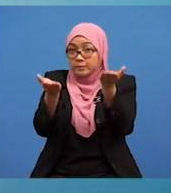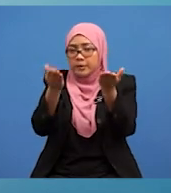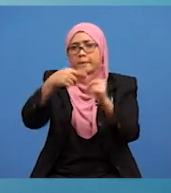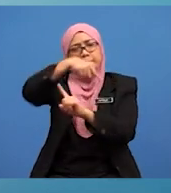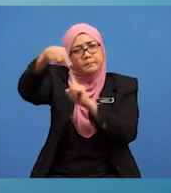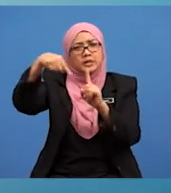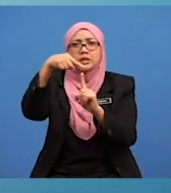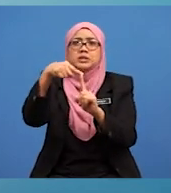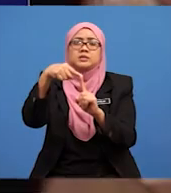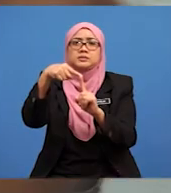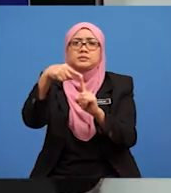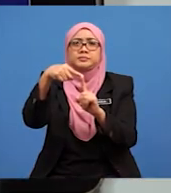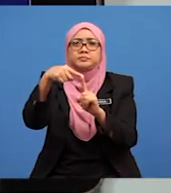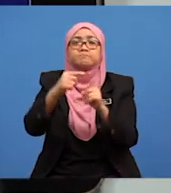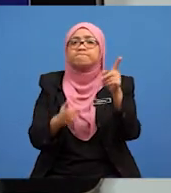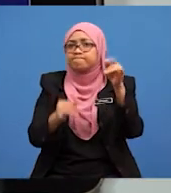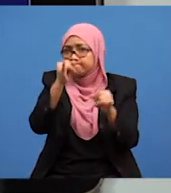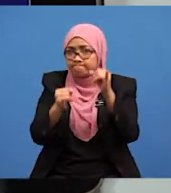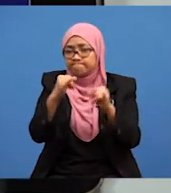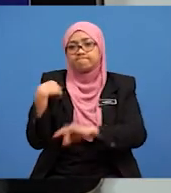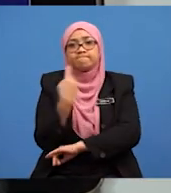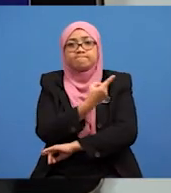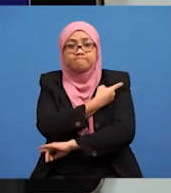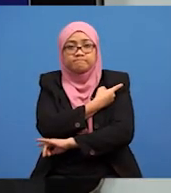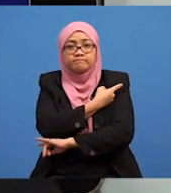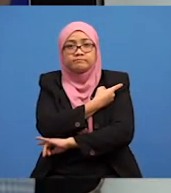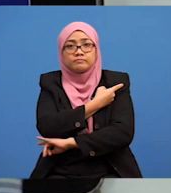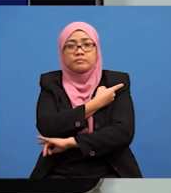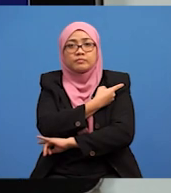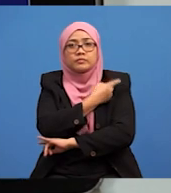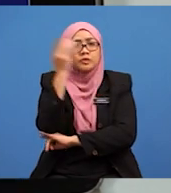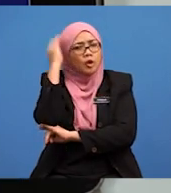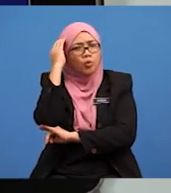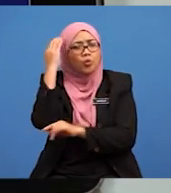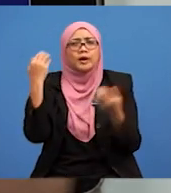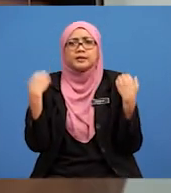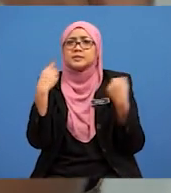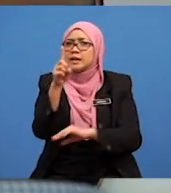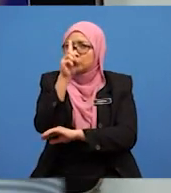apabila jika dia mempunyai hanya satu petala,